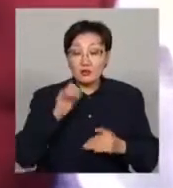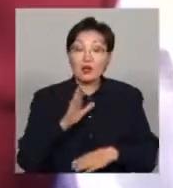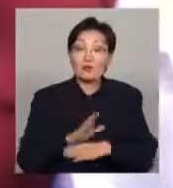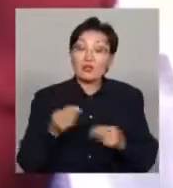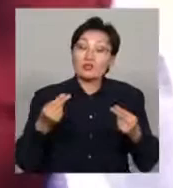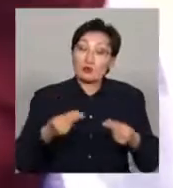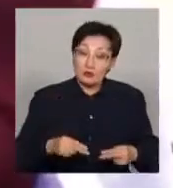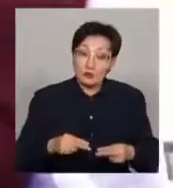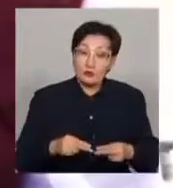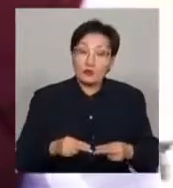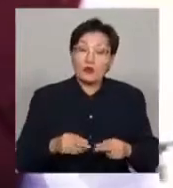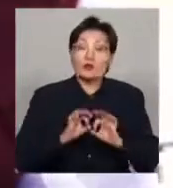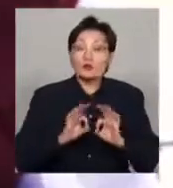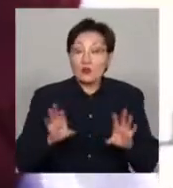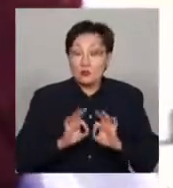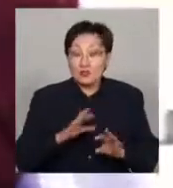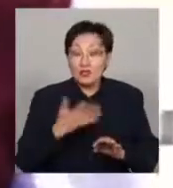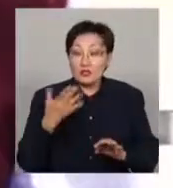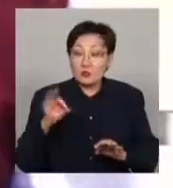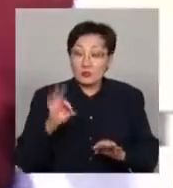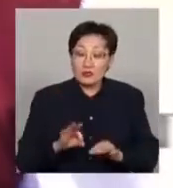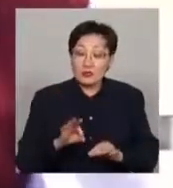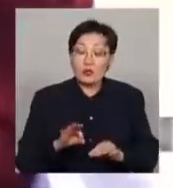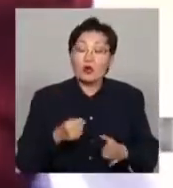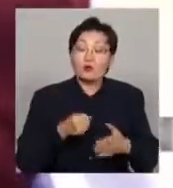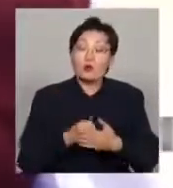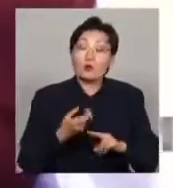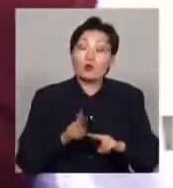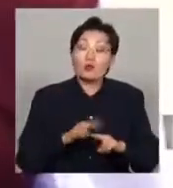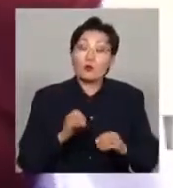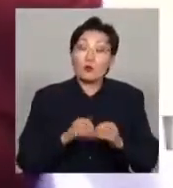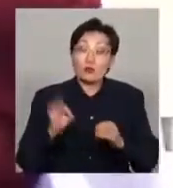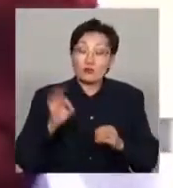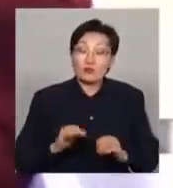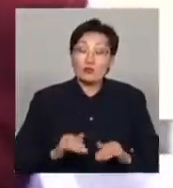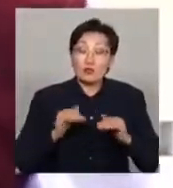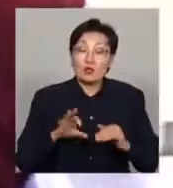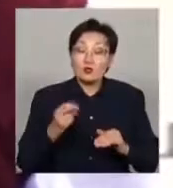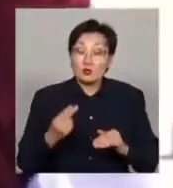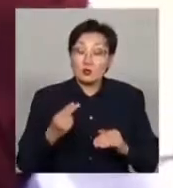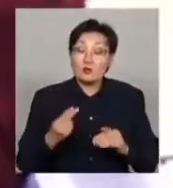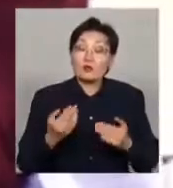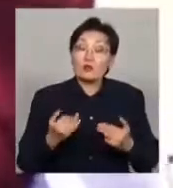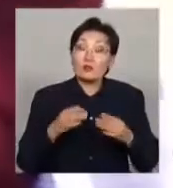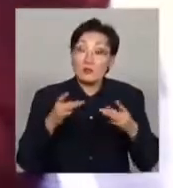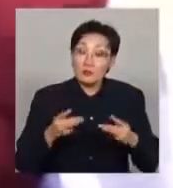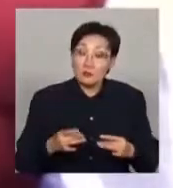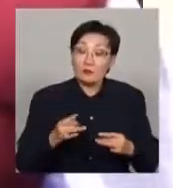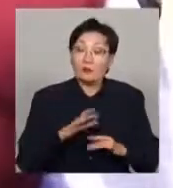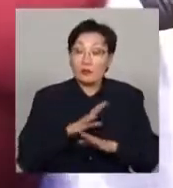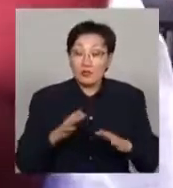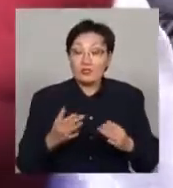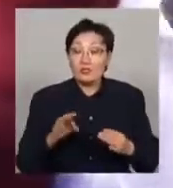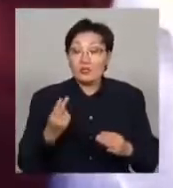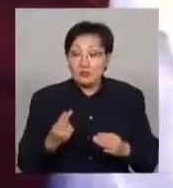қойылды. Бана түсіндіріп айттым 50%. Оған дейін 10% көтерілді. Общий 60%. Соц пакеттің бәрін бұрын алған жоқ, қазір каждый алады. Соц